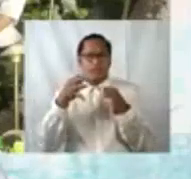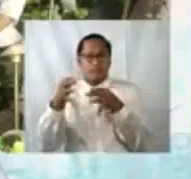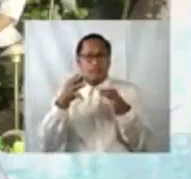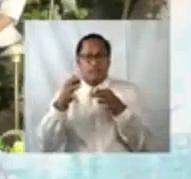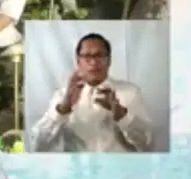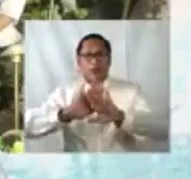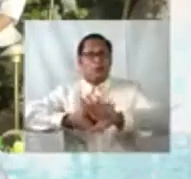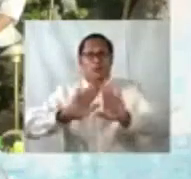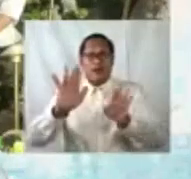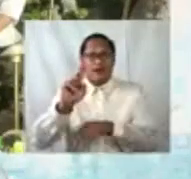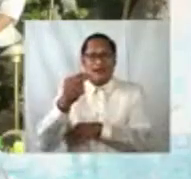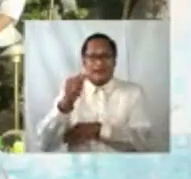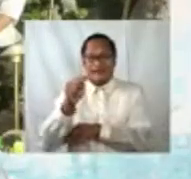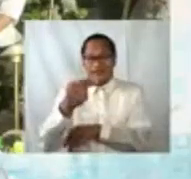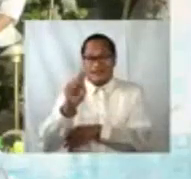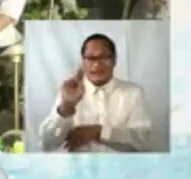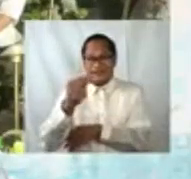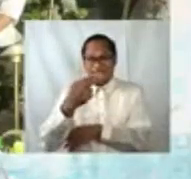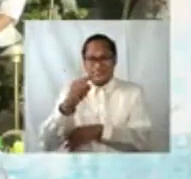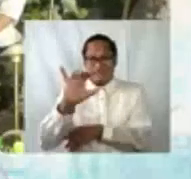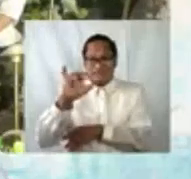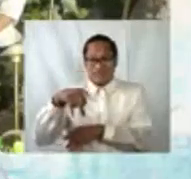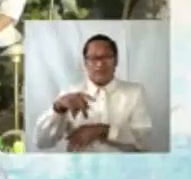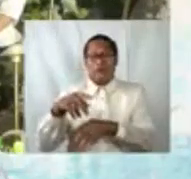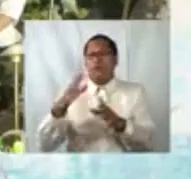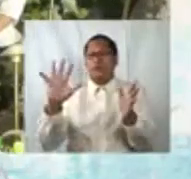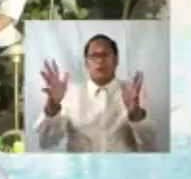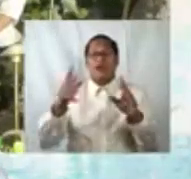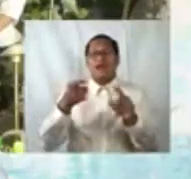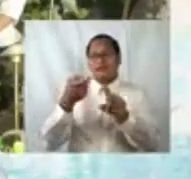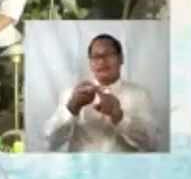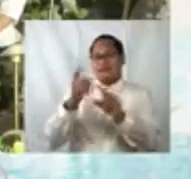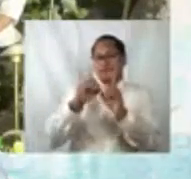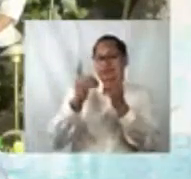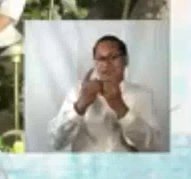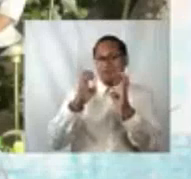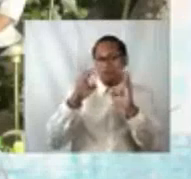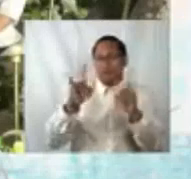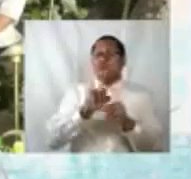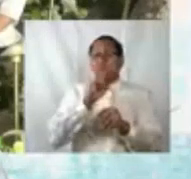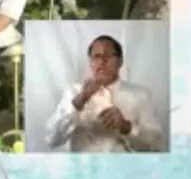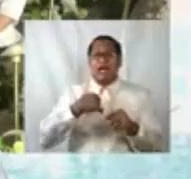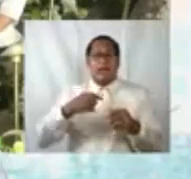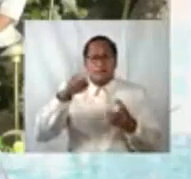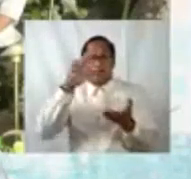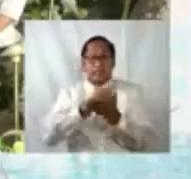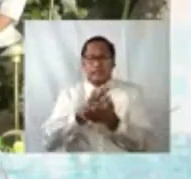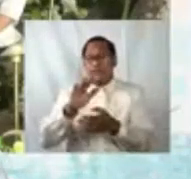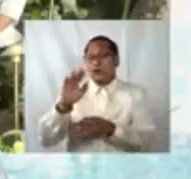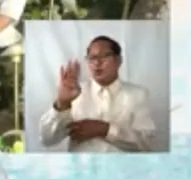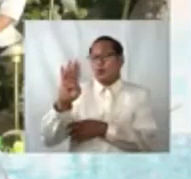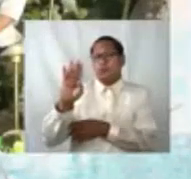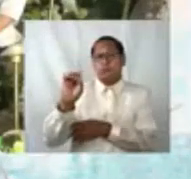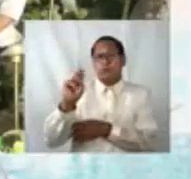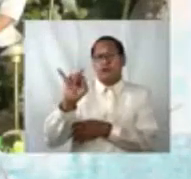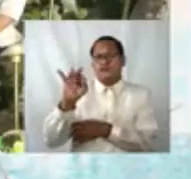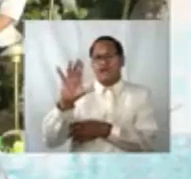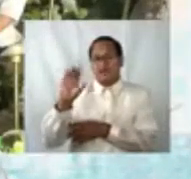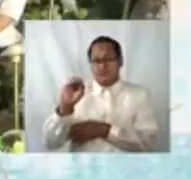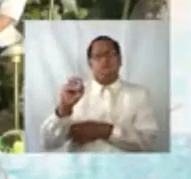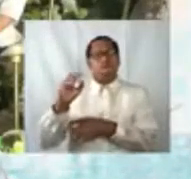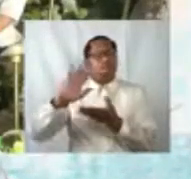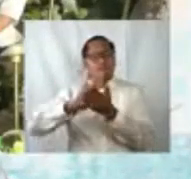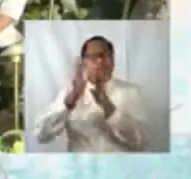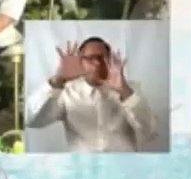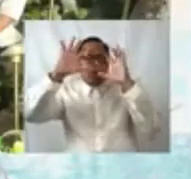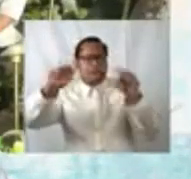NHCP at ang DepEd sa sasabihin ko na naniniwala ako na si Bonifacio ay naging pangulo ng Pilipinas bilang pangulo